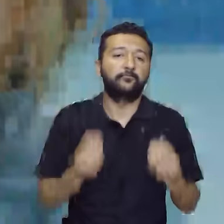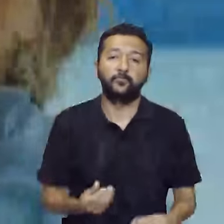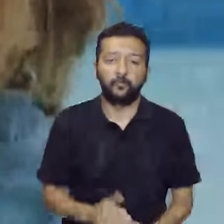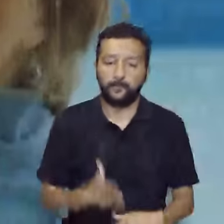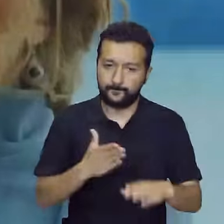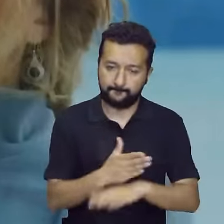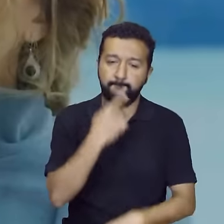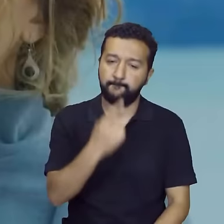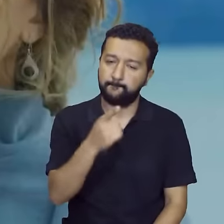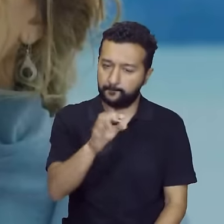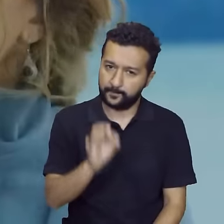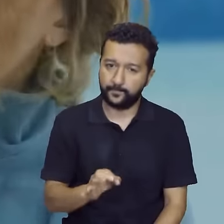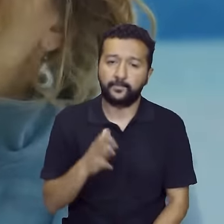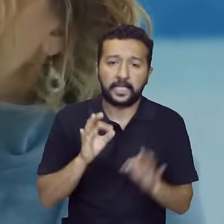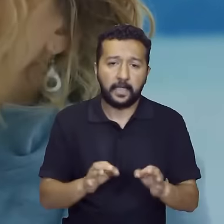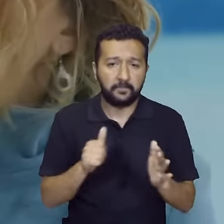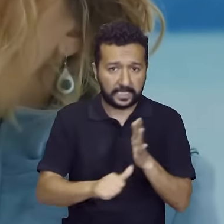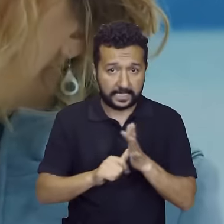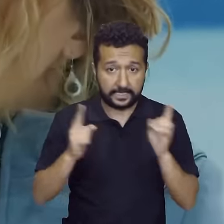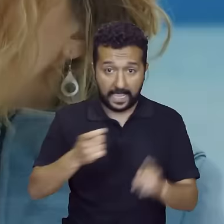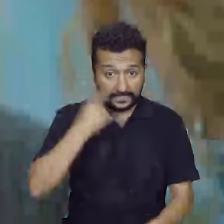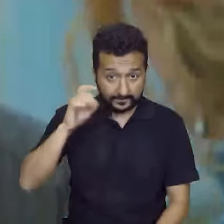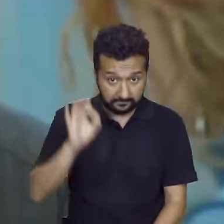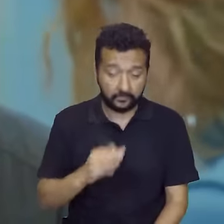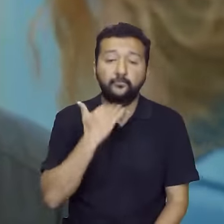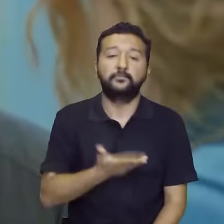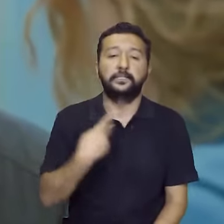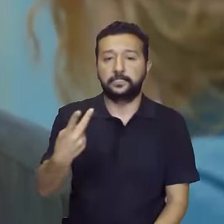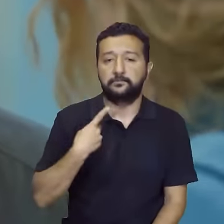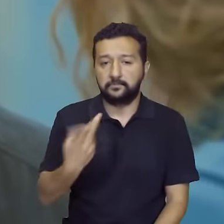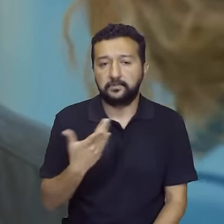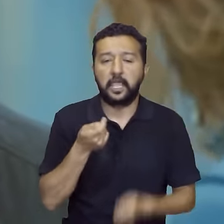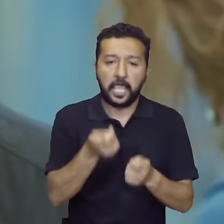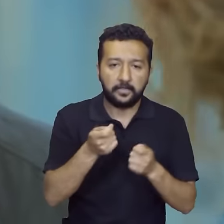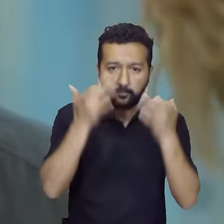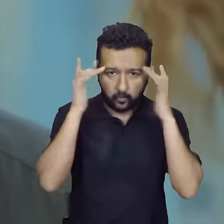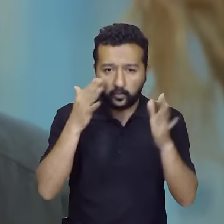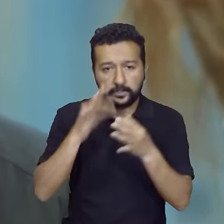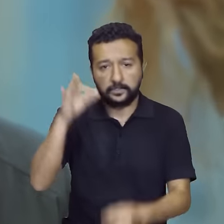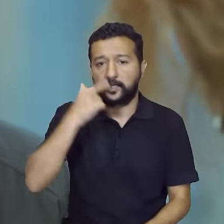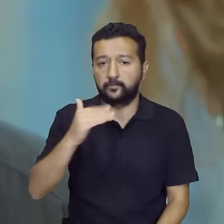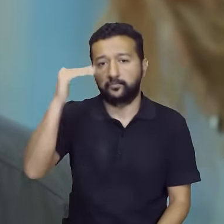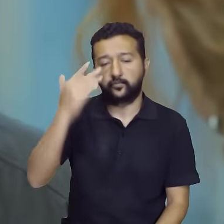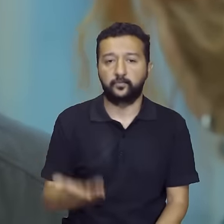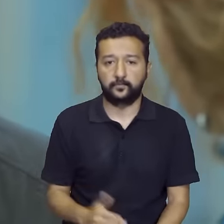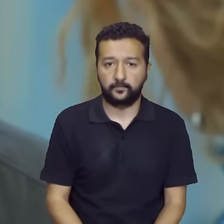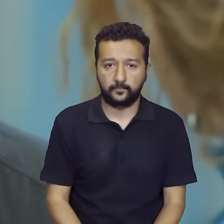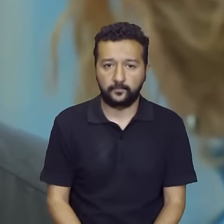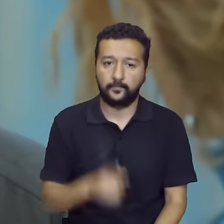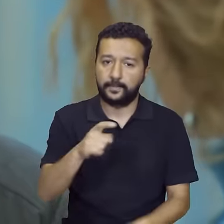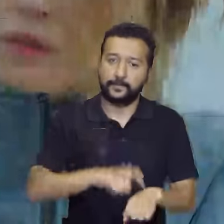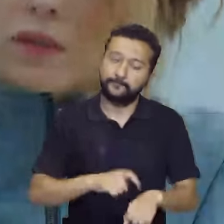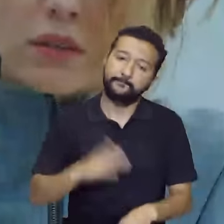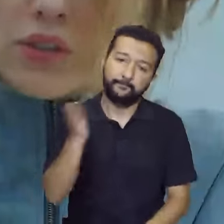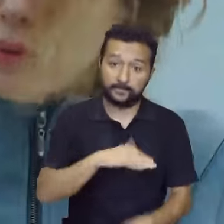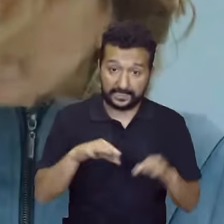bunda? Doğru söylüyorsun. Hem hangi devirde yaşıyoruz canım? Sonuçta ikimiz de eğitimli, kültürlü, yetişkin insanlarız. O zaman